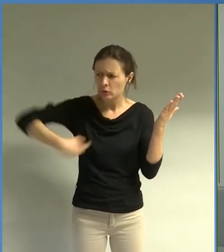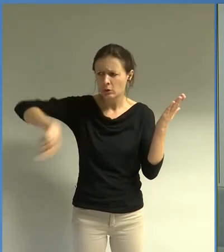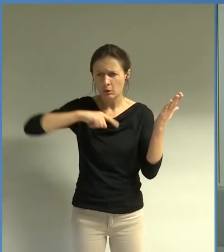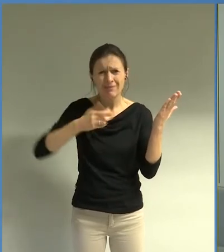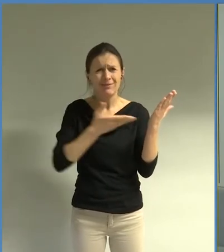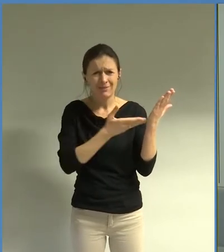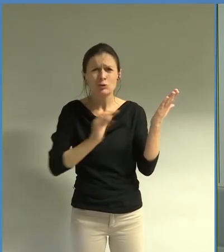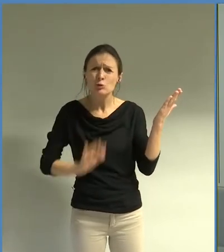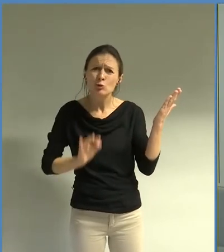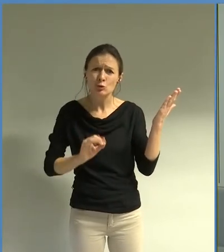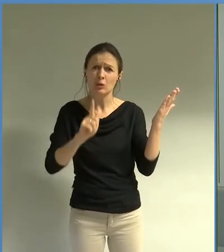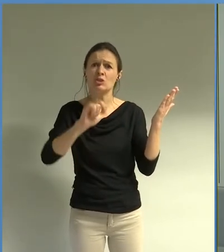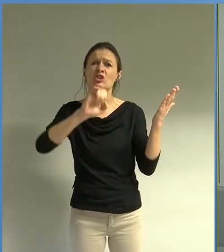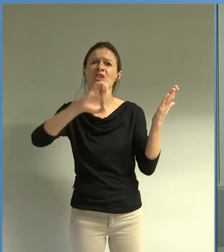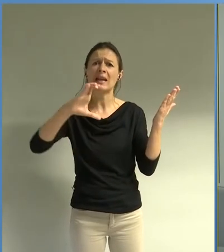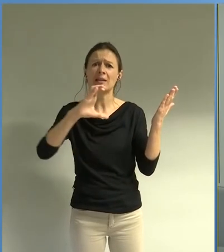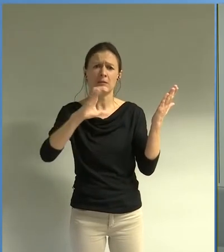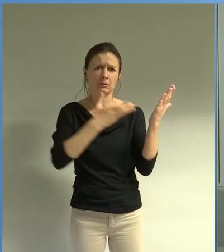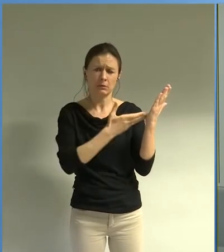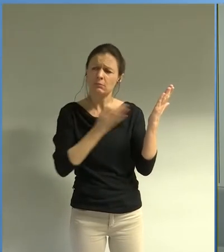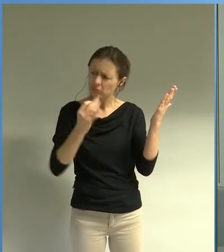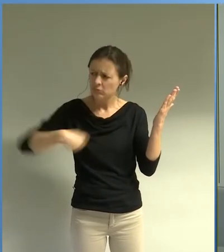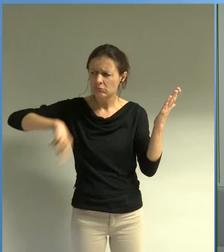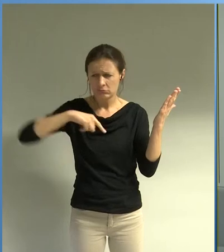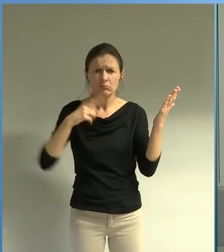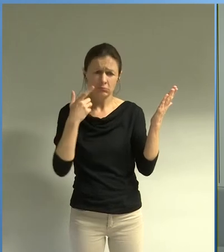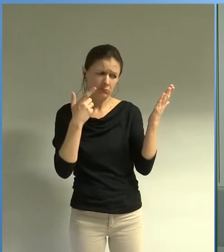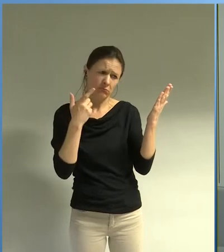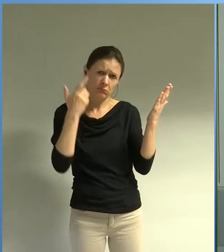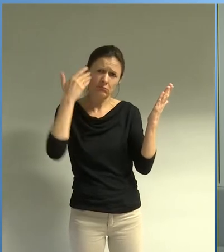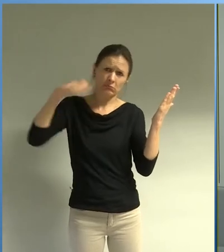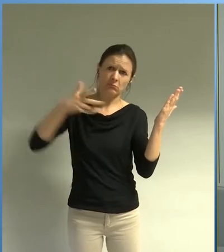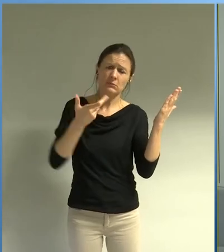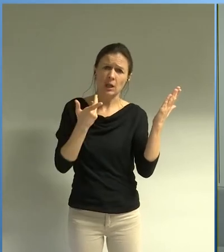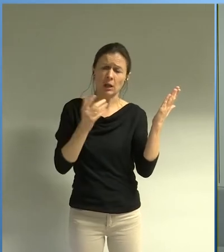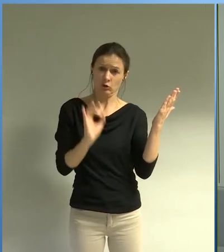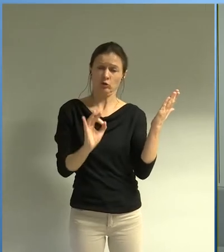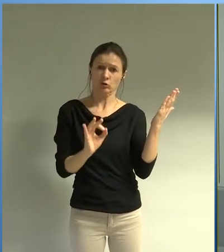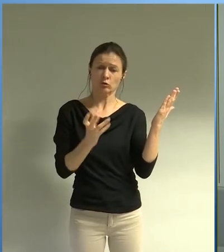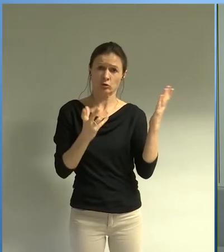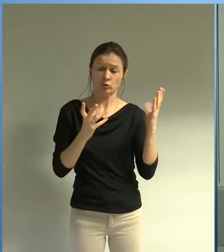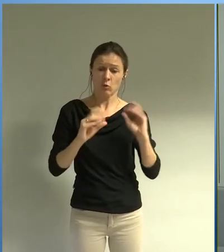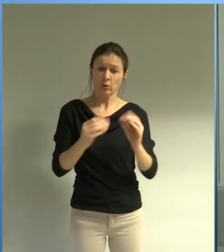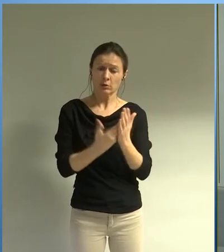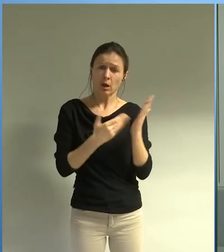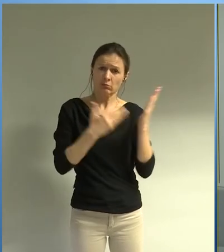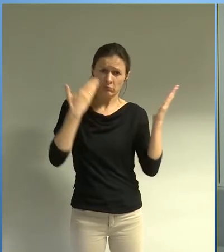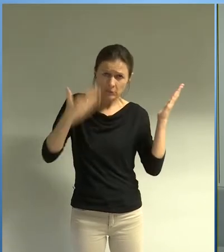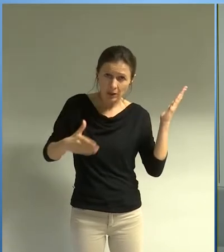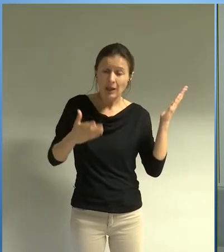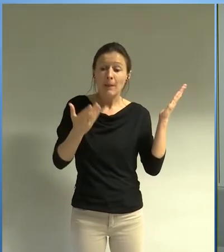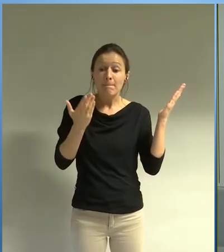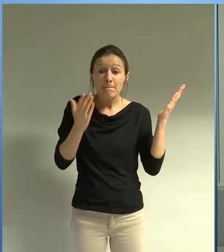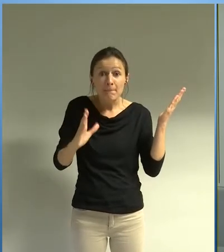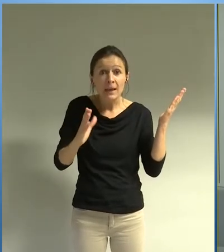constat est partagé et nous pourrions en effet nous accorder ensemble pour trouver à l'échelle de la métropole grenobloise